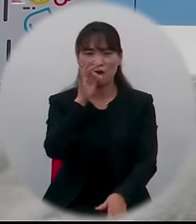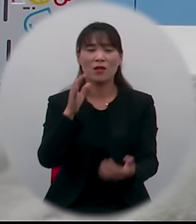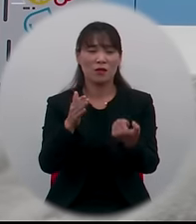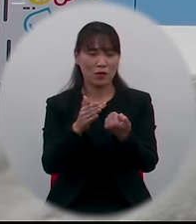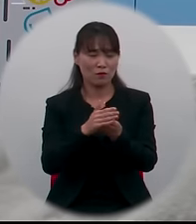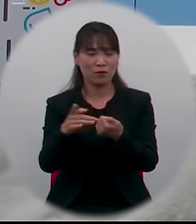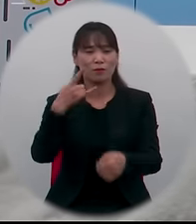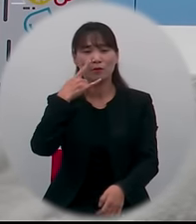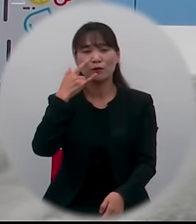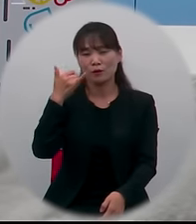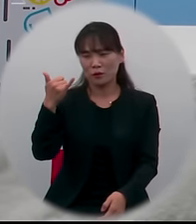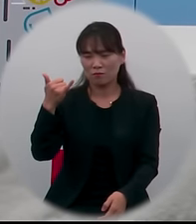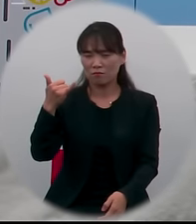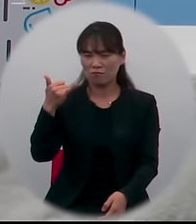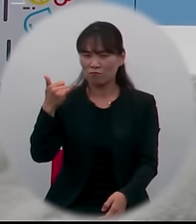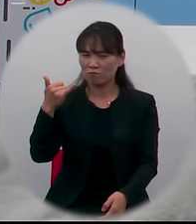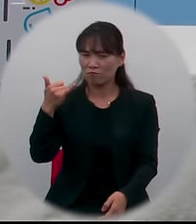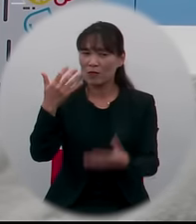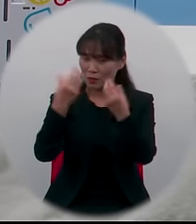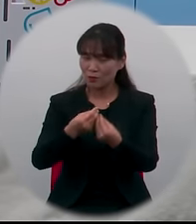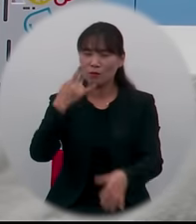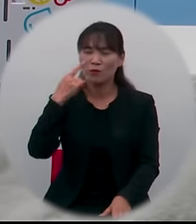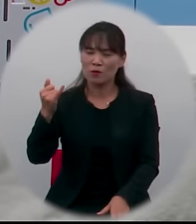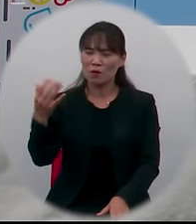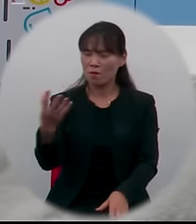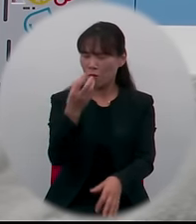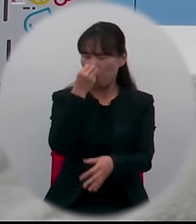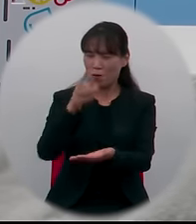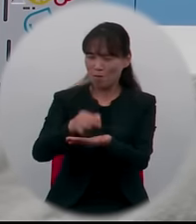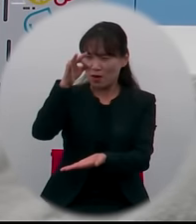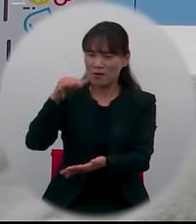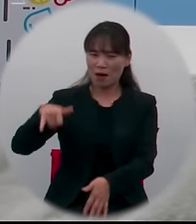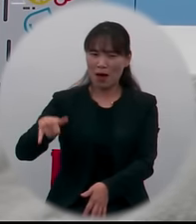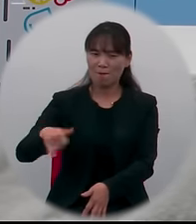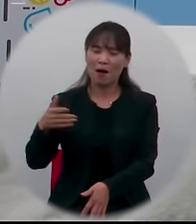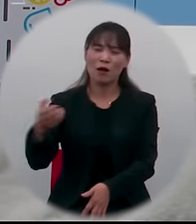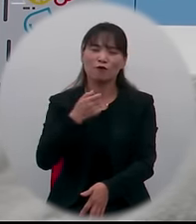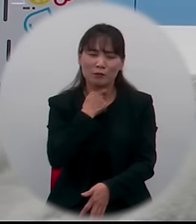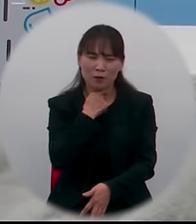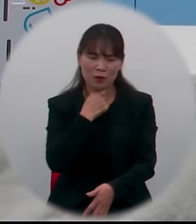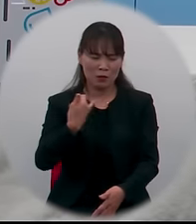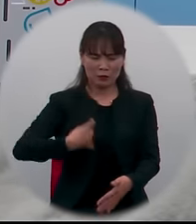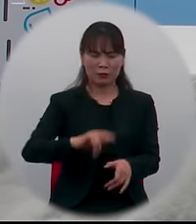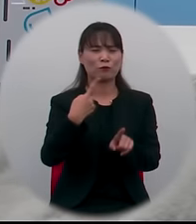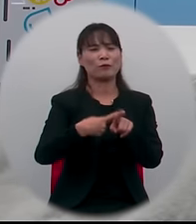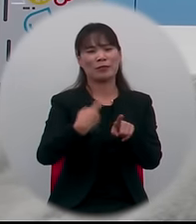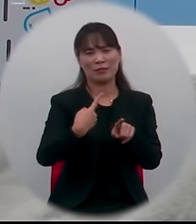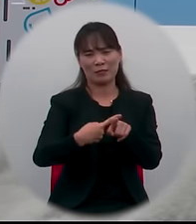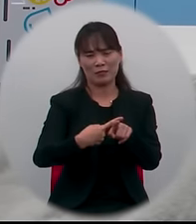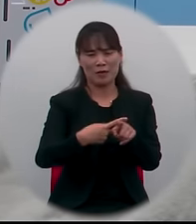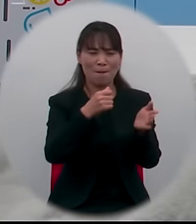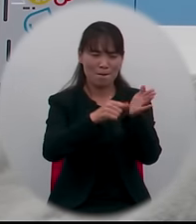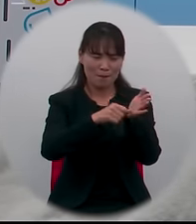못 하게만 할 수는 없거든요 더 쉽게 말씀드리죠 우리 부모님들 명품백 하나 정도 는 갖고 싶어하는 마음들 크시죠 맞아요